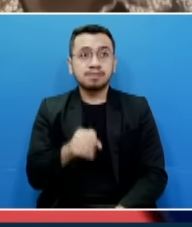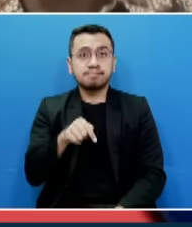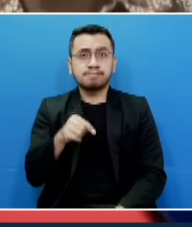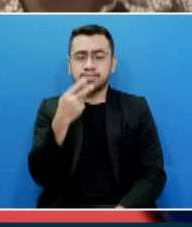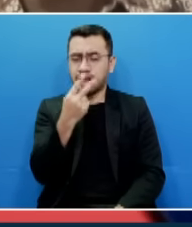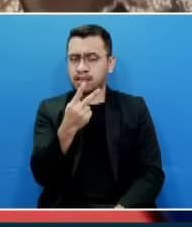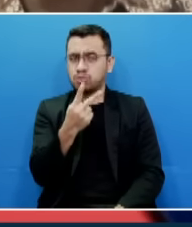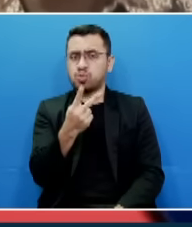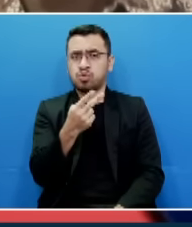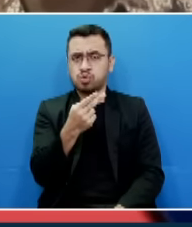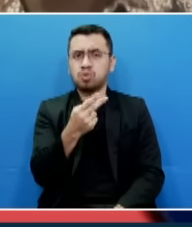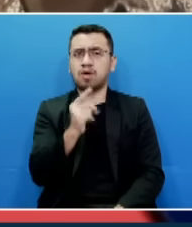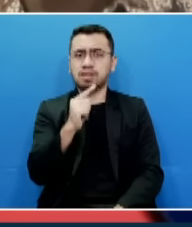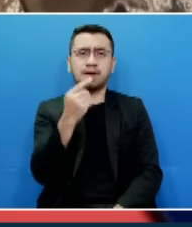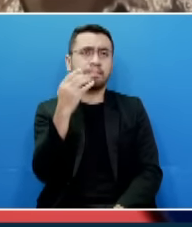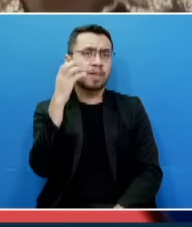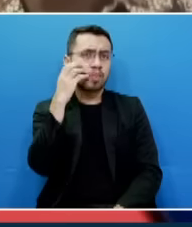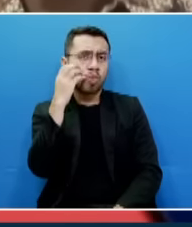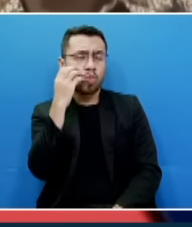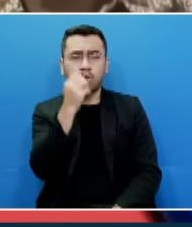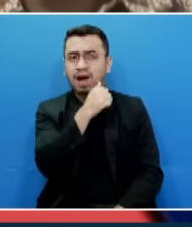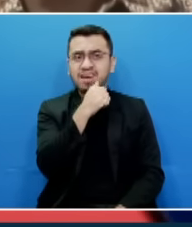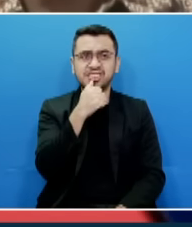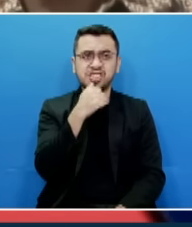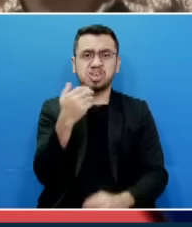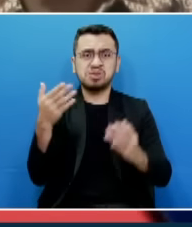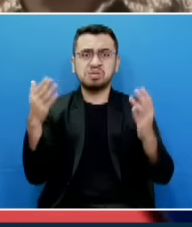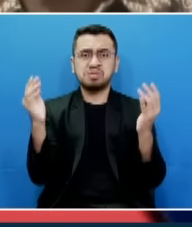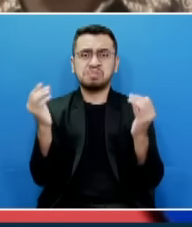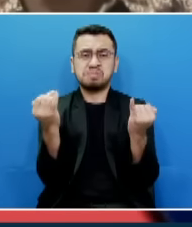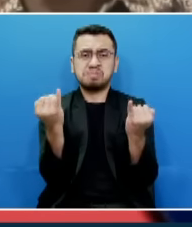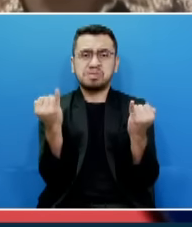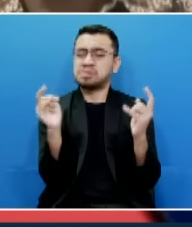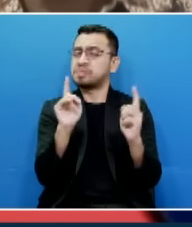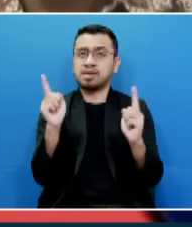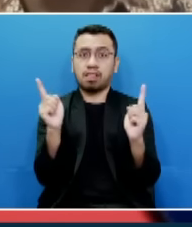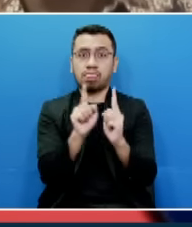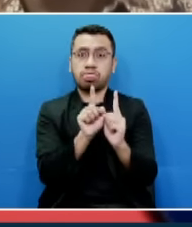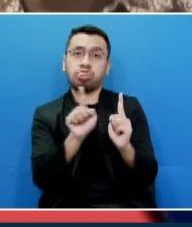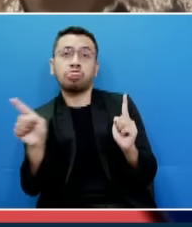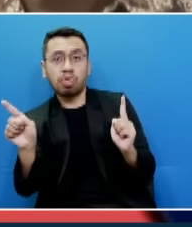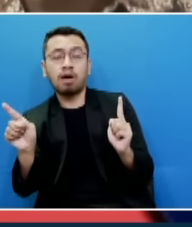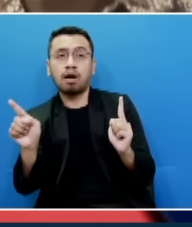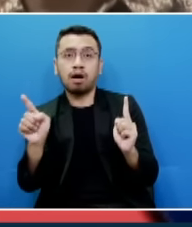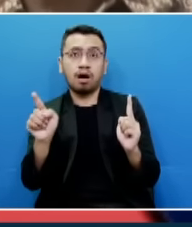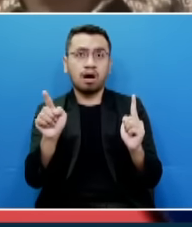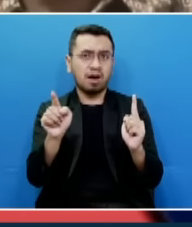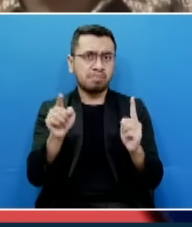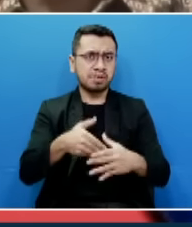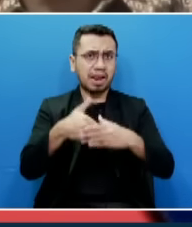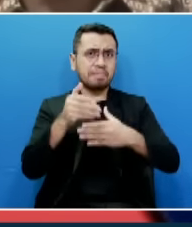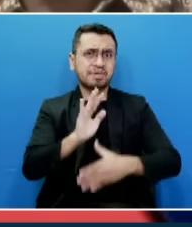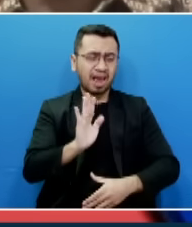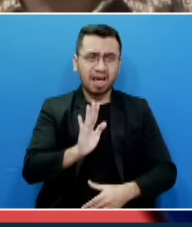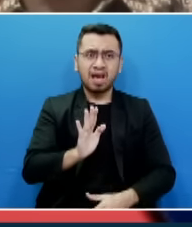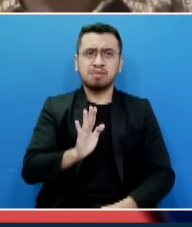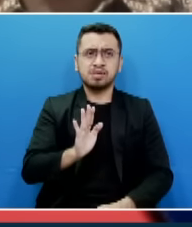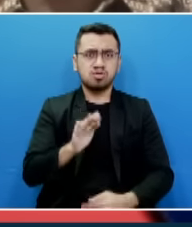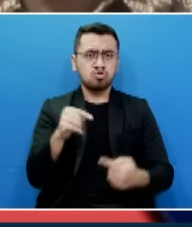Prabowo dan juga Anis Ini akhirnya renggang begitu yang berdampak pada Anis yang kemarin juga sempat di ramai juga